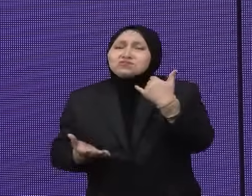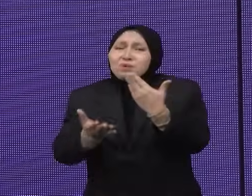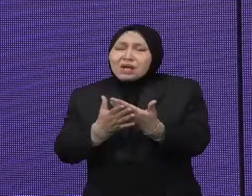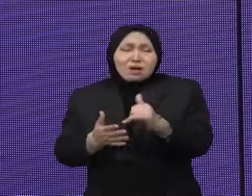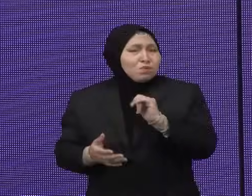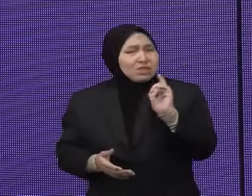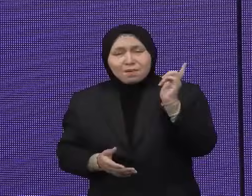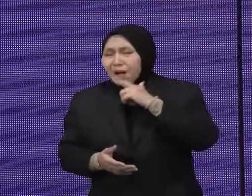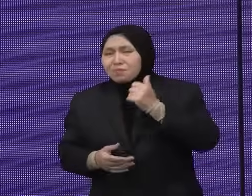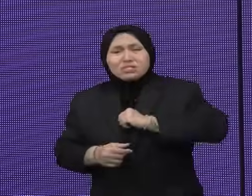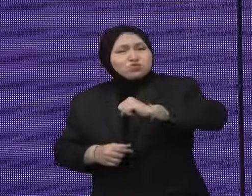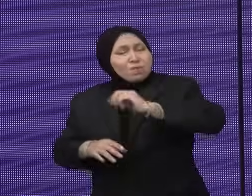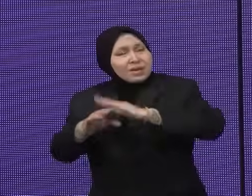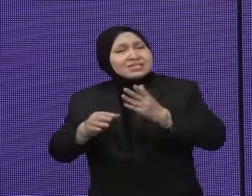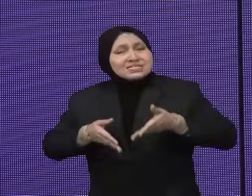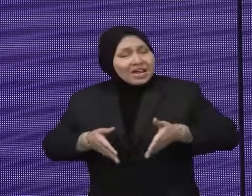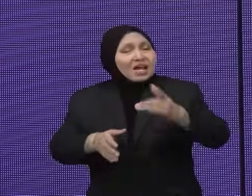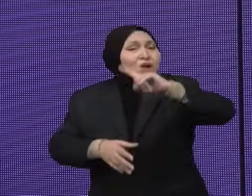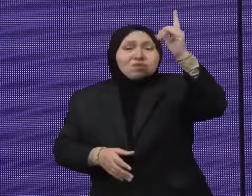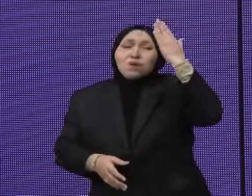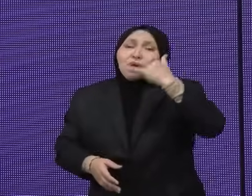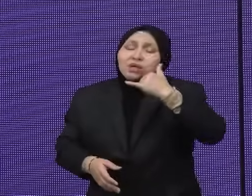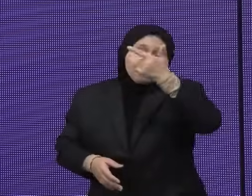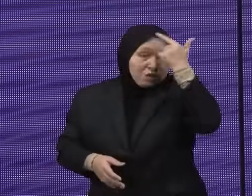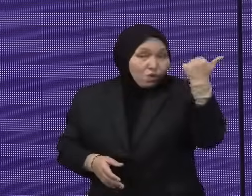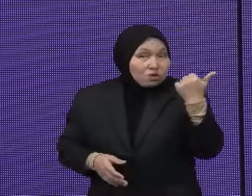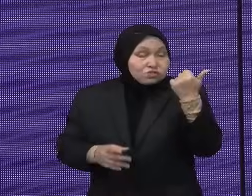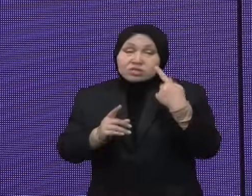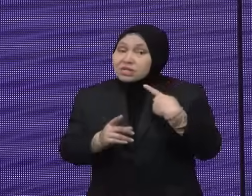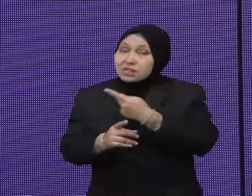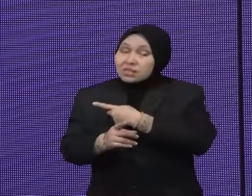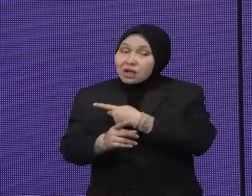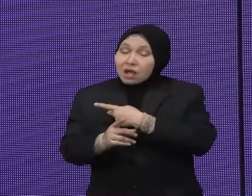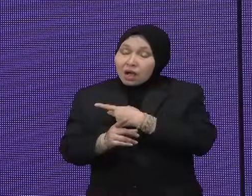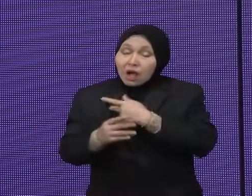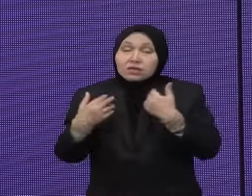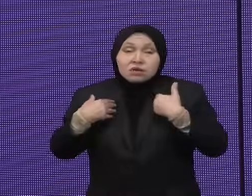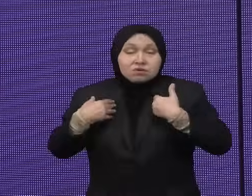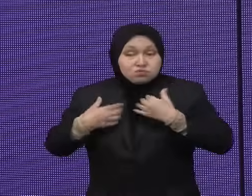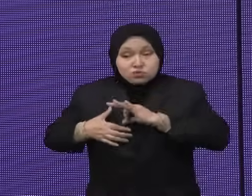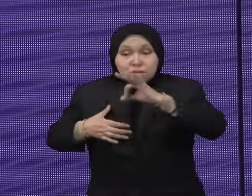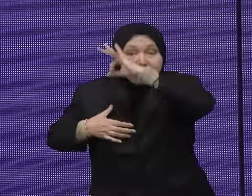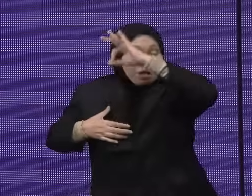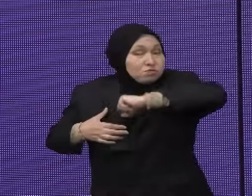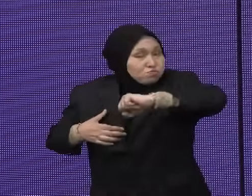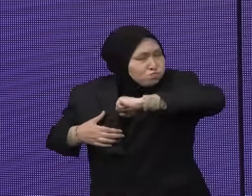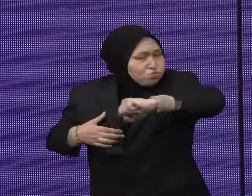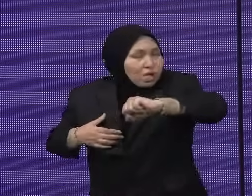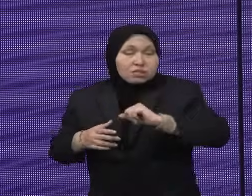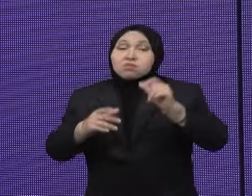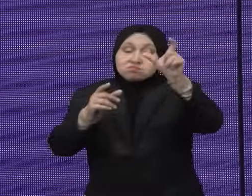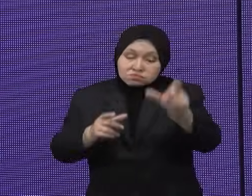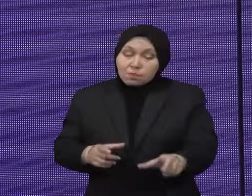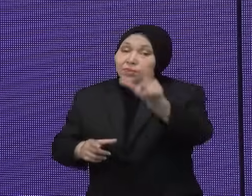tidak mahu berjuang pada jalan Allah? Kerana apa? Kerana bila kita ada semangat juang ini, maka seseorang